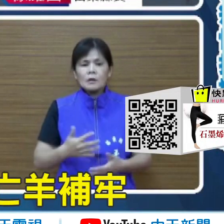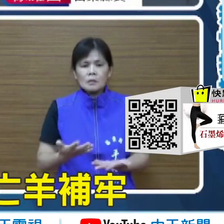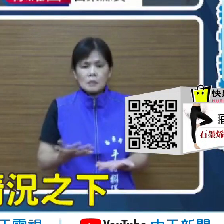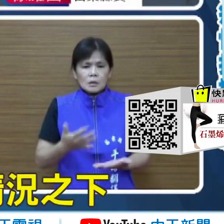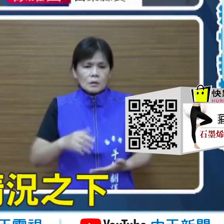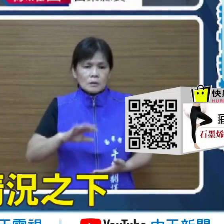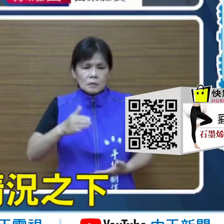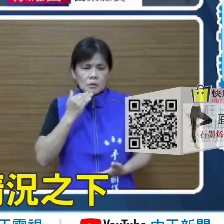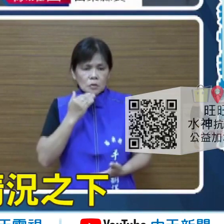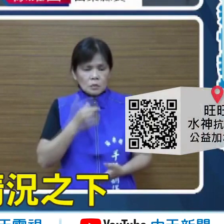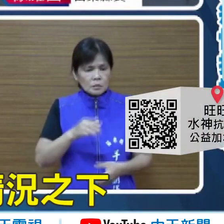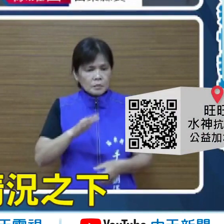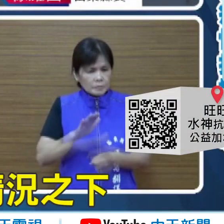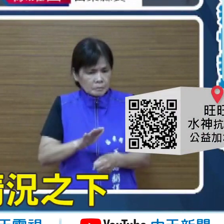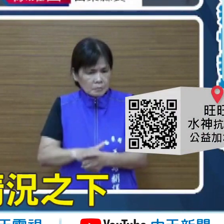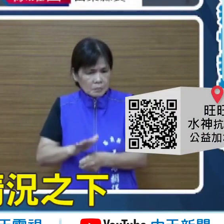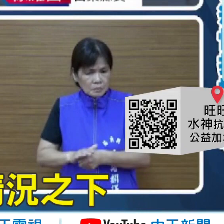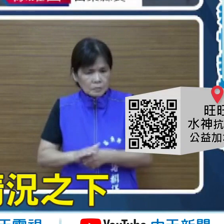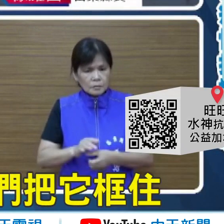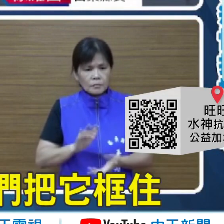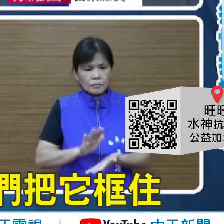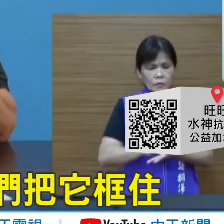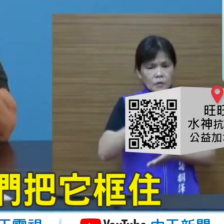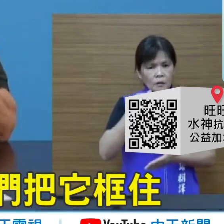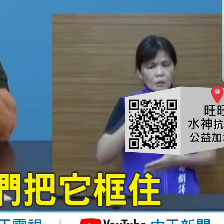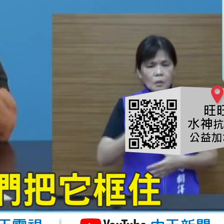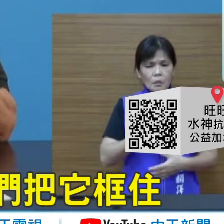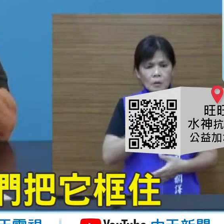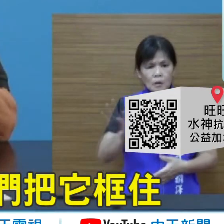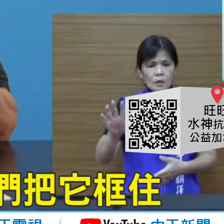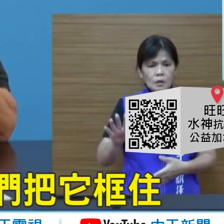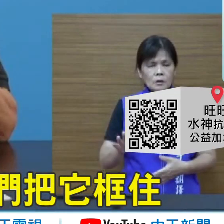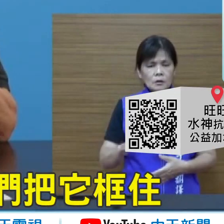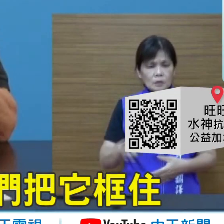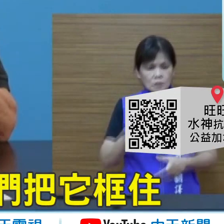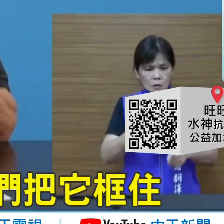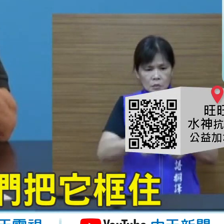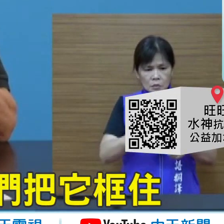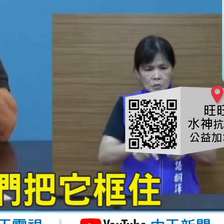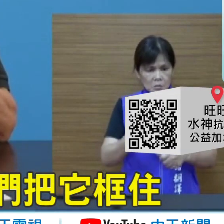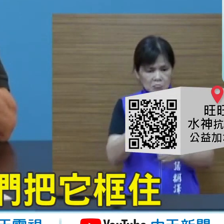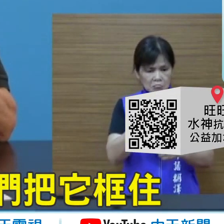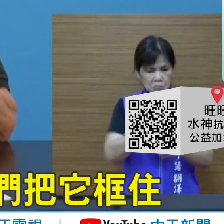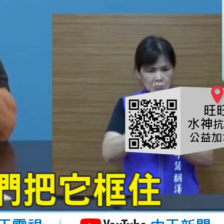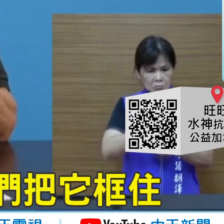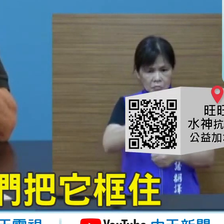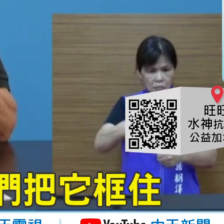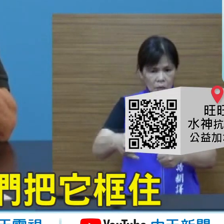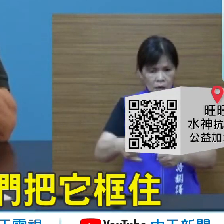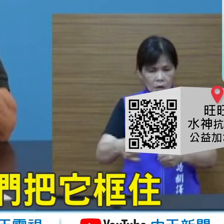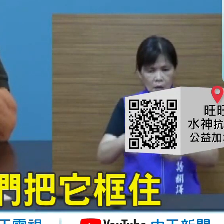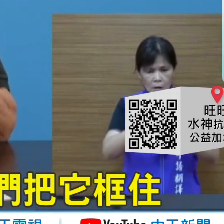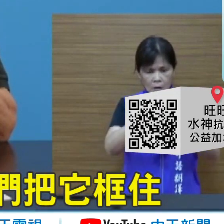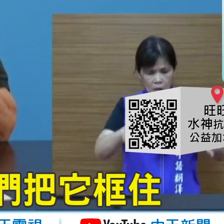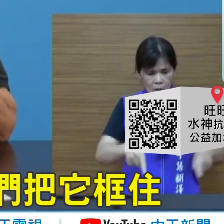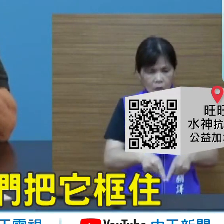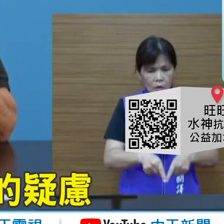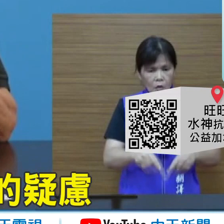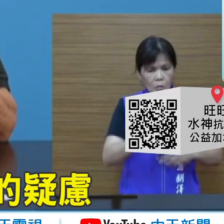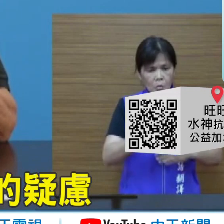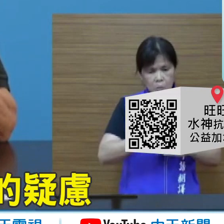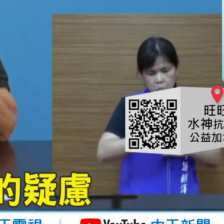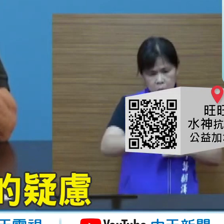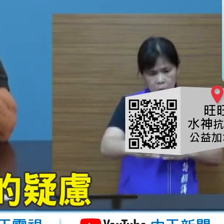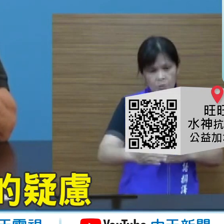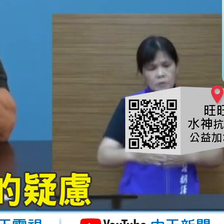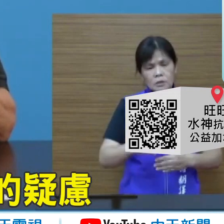不得为之的情况之下，把这个企业的这个劳工啊 把它框住，不要再有